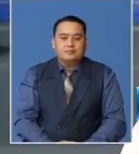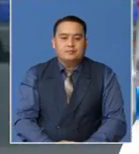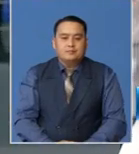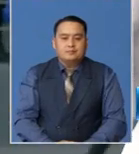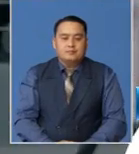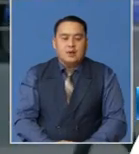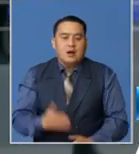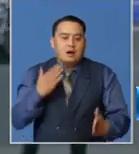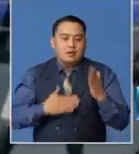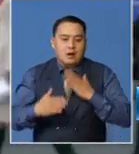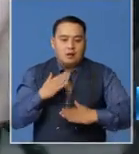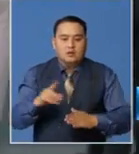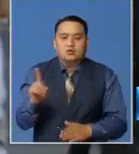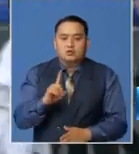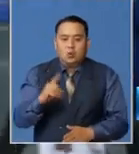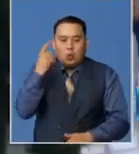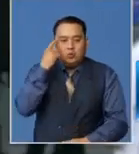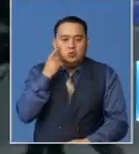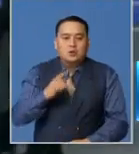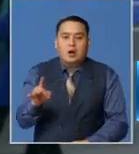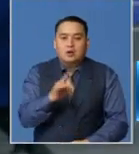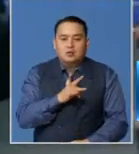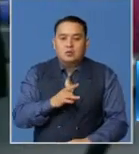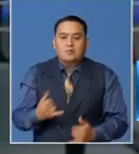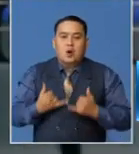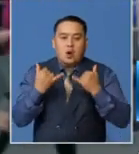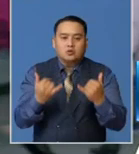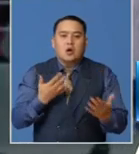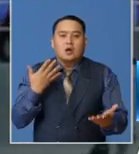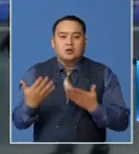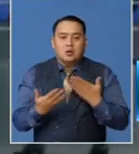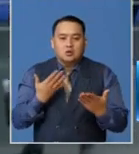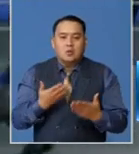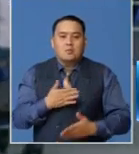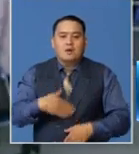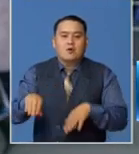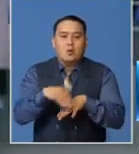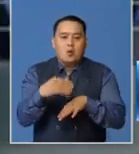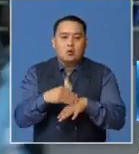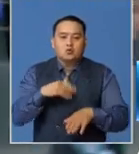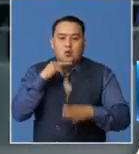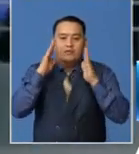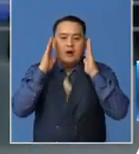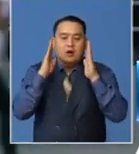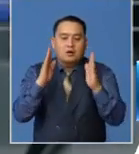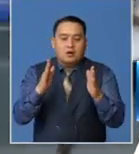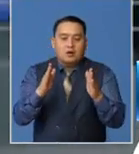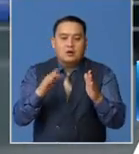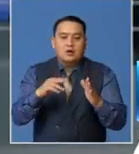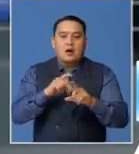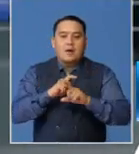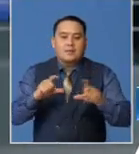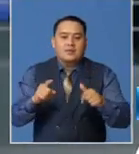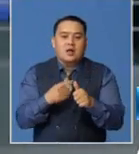очень рада тому что жители коксу ского района с почтением относятся к памяти моего мужа уделяют особое внимание этому объекту